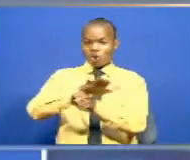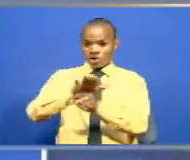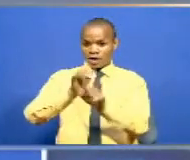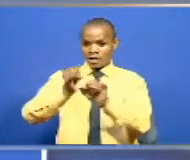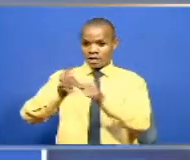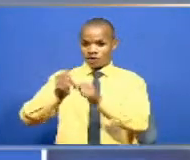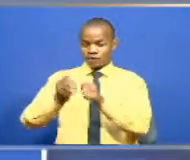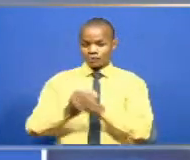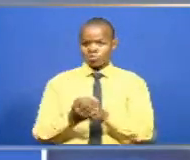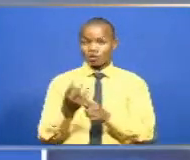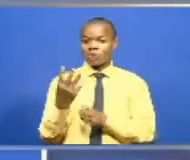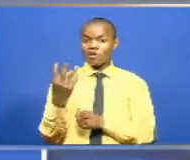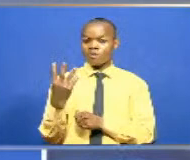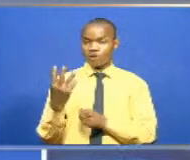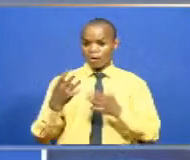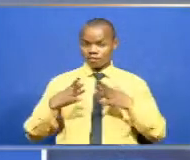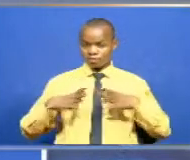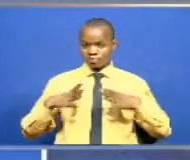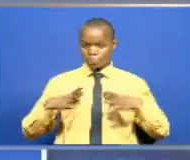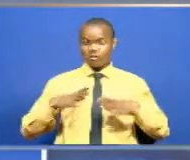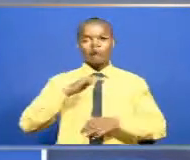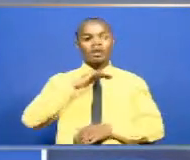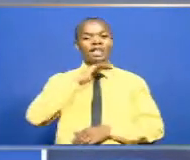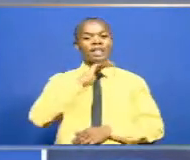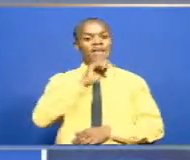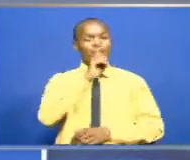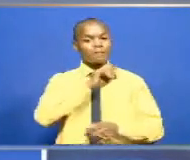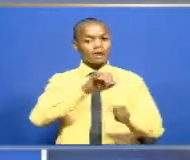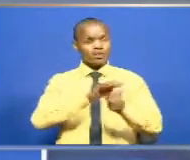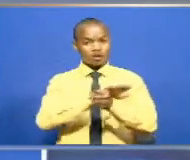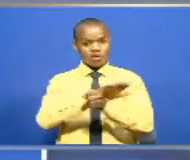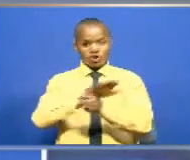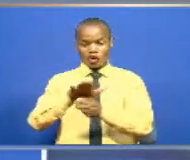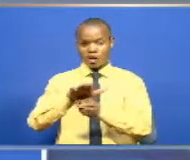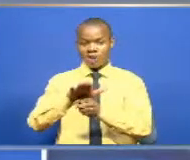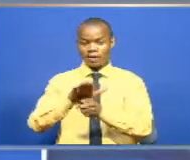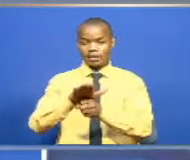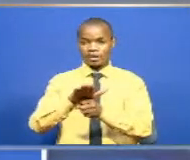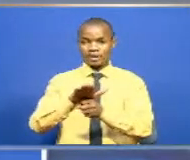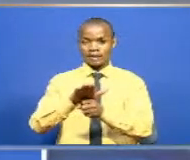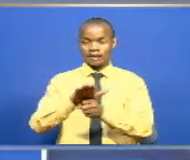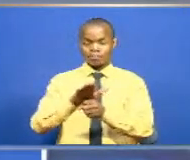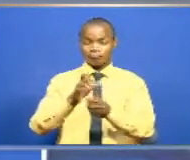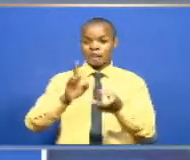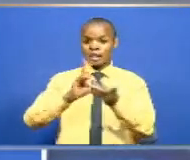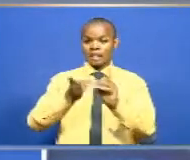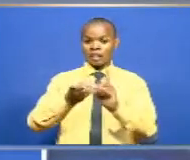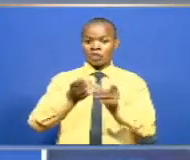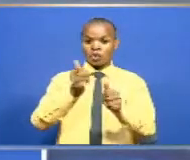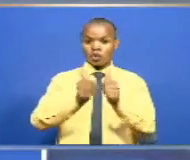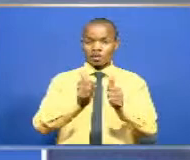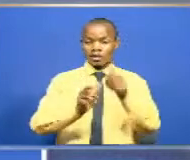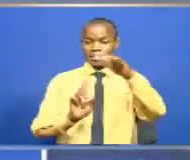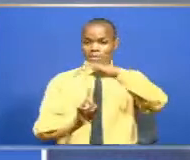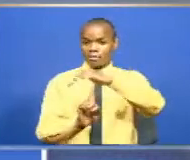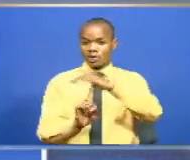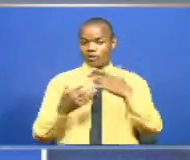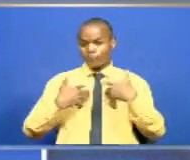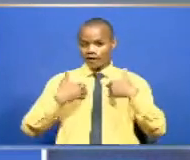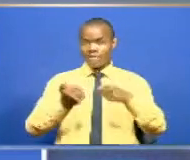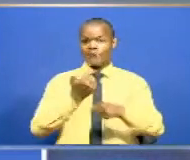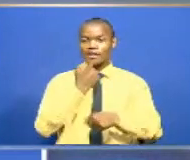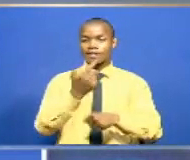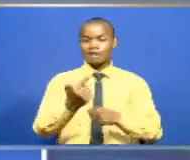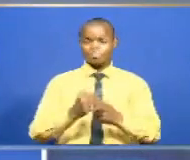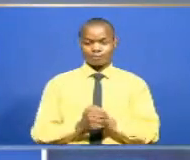4 zaidi wamefariki kutokana na janga la COVID-19 kutokana na takwimu za hivi punde zilizotolewa na Wizara ya Afya.